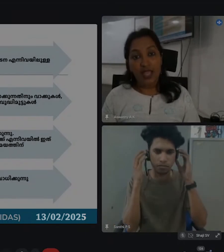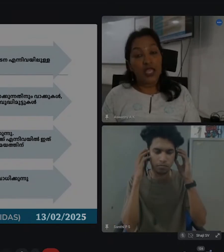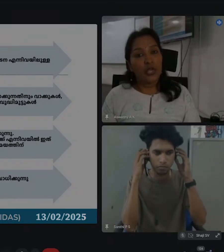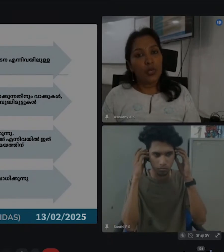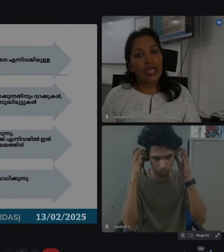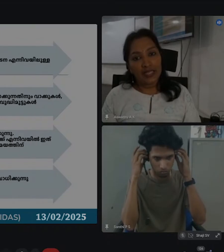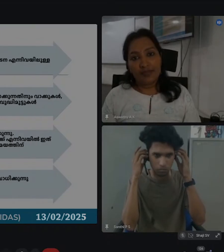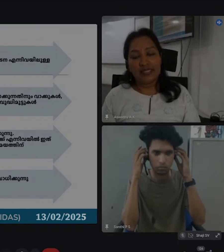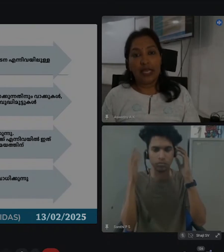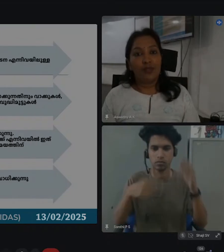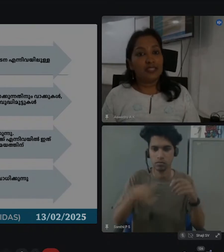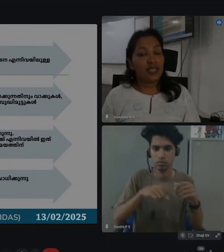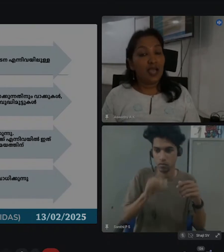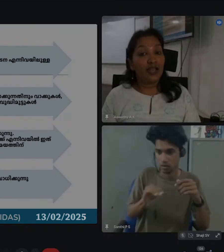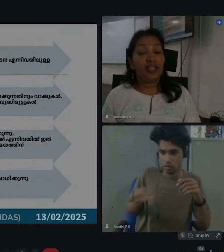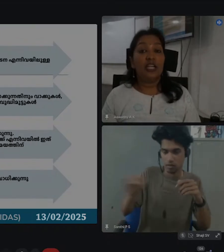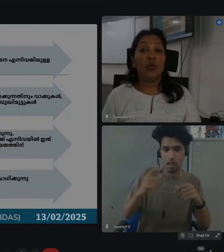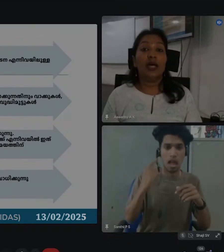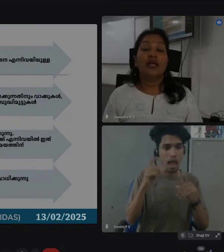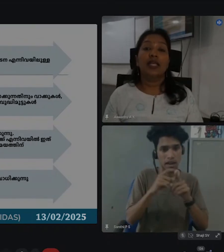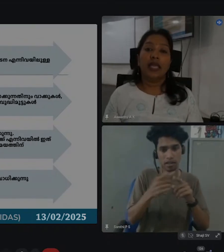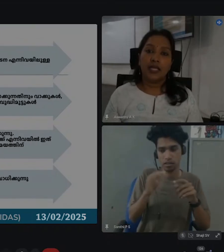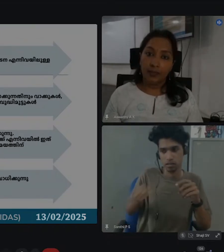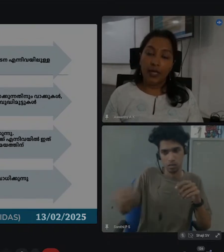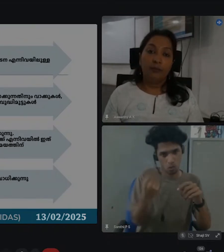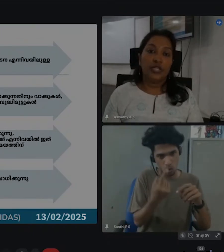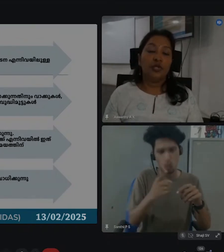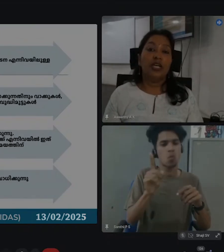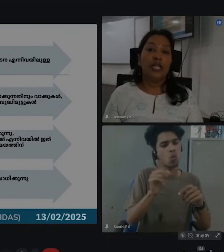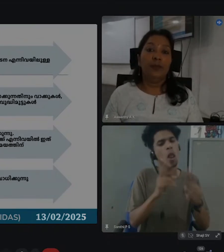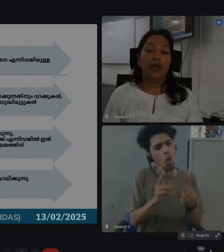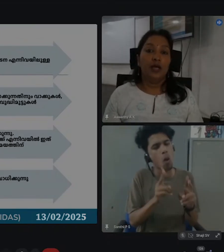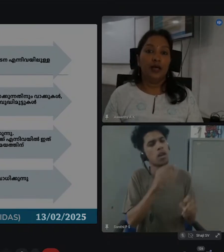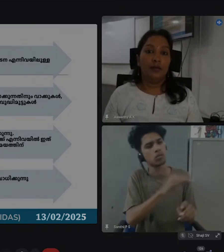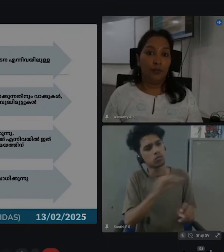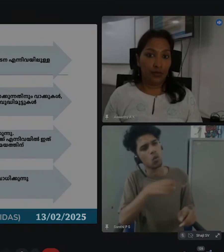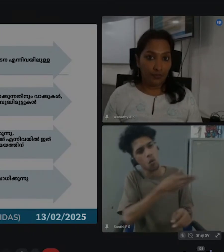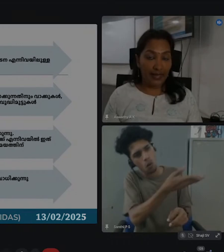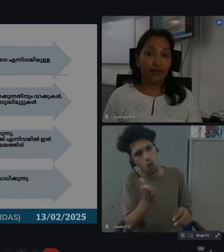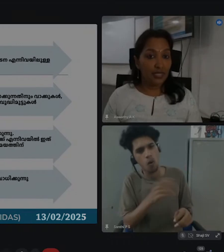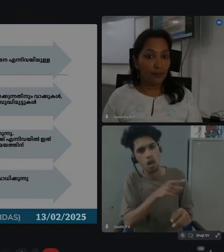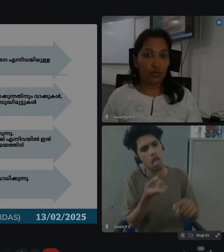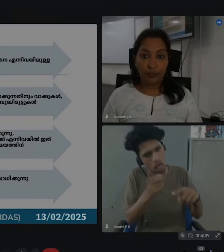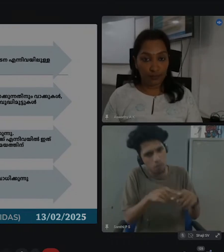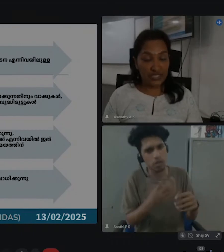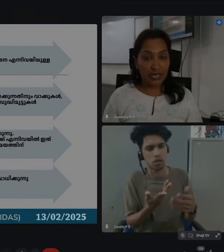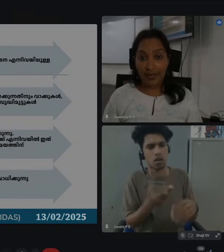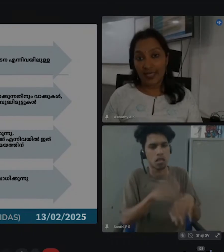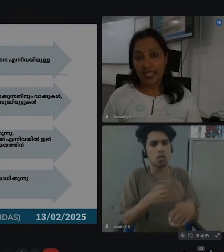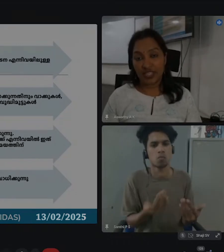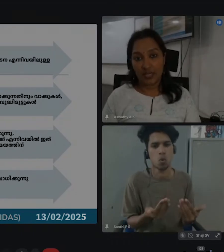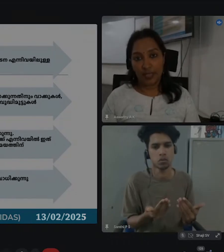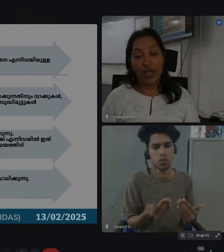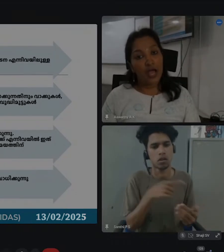മാത്രമല്ല, ഇങ്ങനെയുള്ള ഏതവസ്ഥയിലും വളർച്ചാ കാലഘട്ടങ്ങളിൽ ഉണ്ടാകുന്ന ഏത് ബുദ്ധിമുട്ടുകളിലും വരാവുന്ന